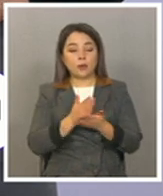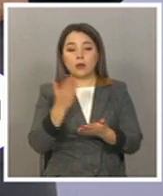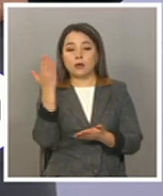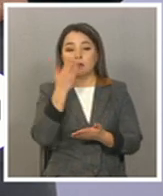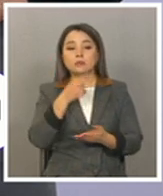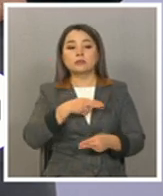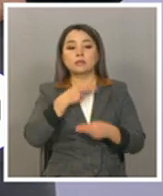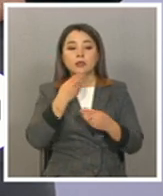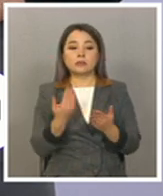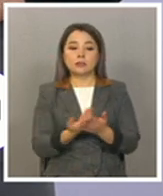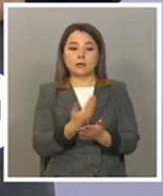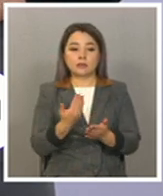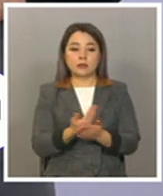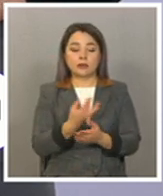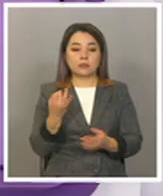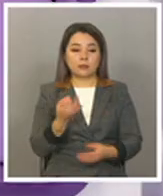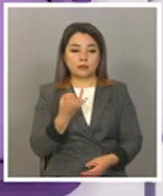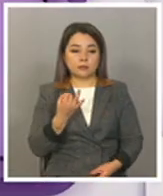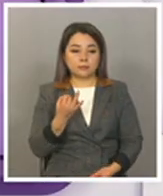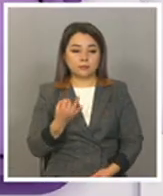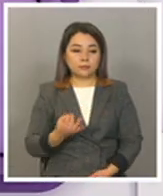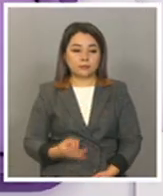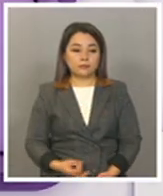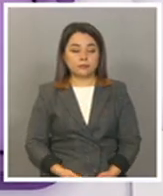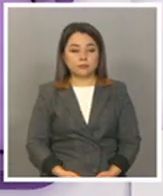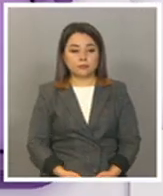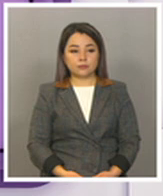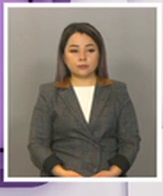жазбадан қарап назар аударыңыздар.